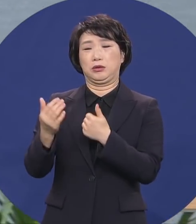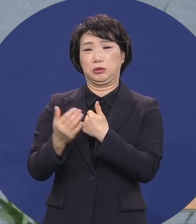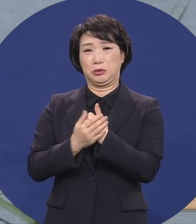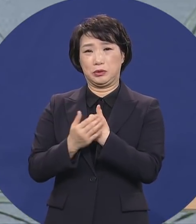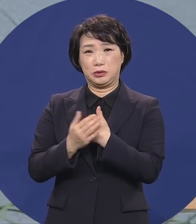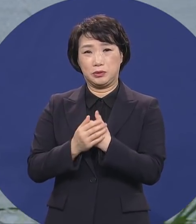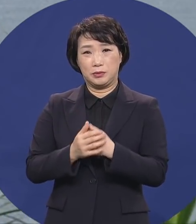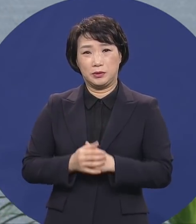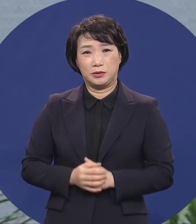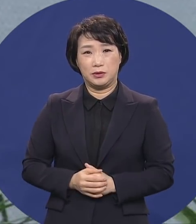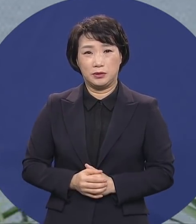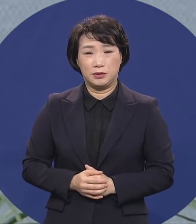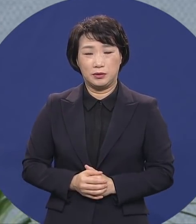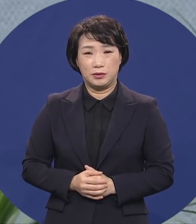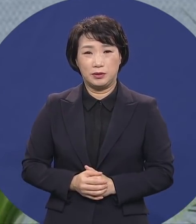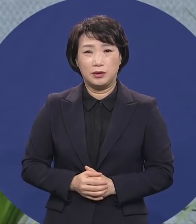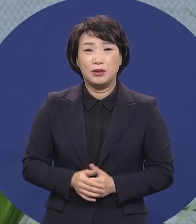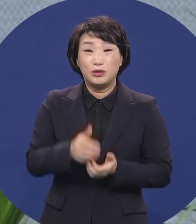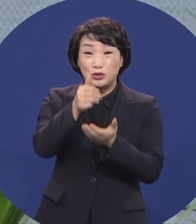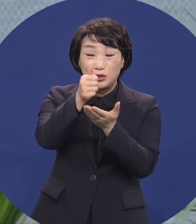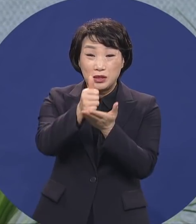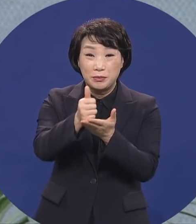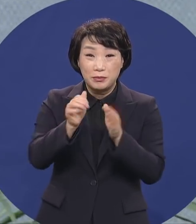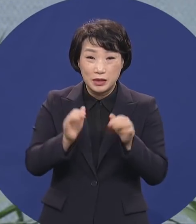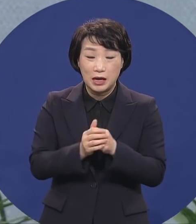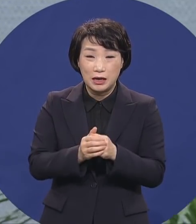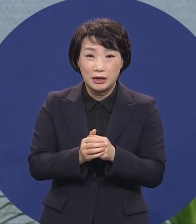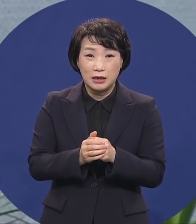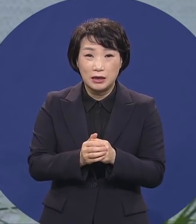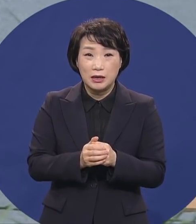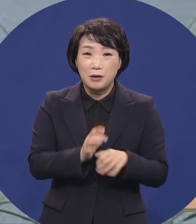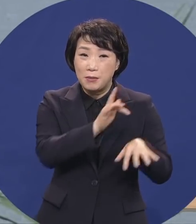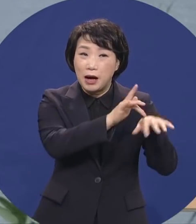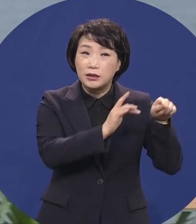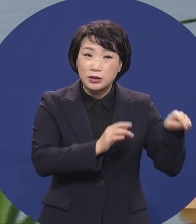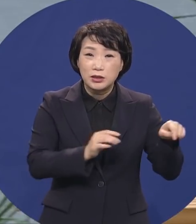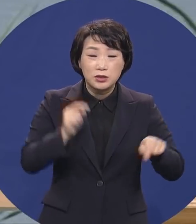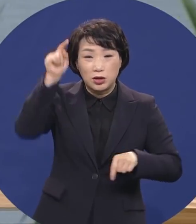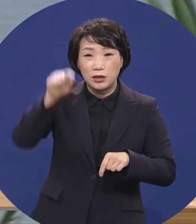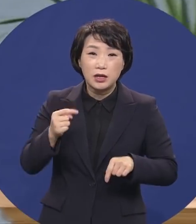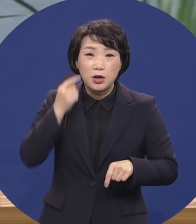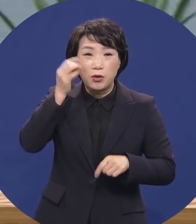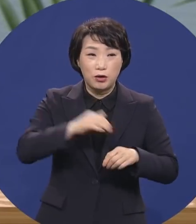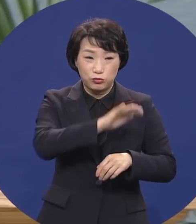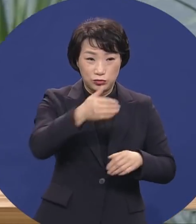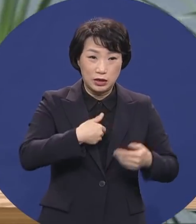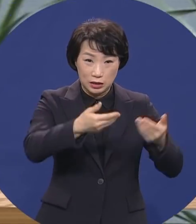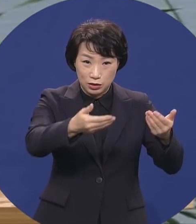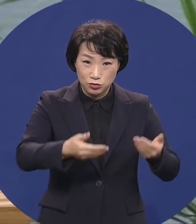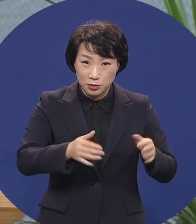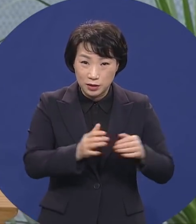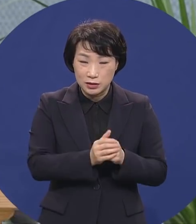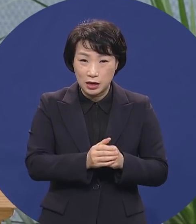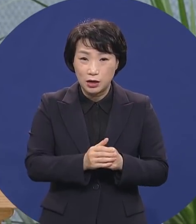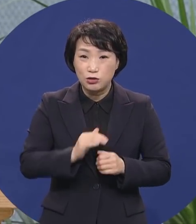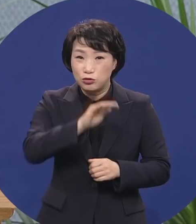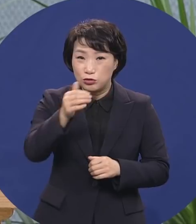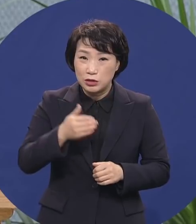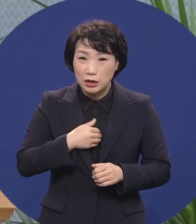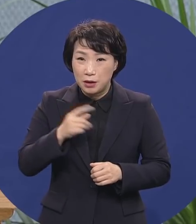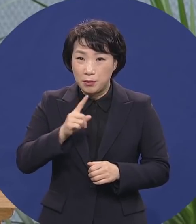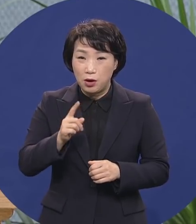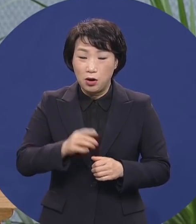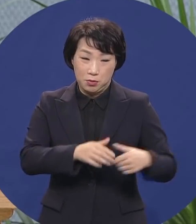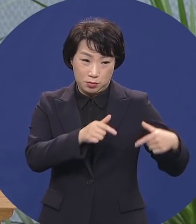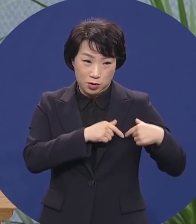도와주시옵소서. 주님, 천하 영광을 우리에게 내놓으면서 주여 우리에게